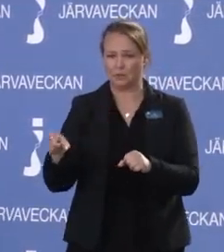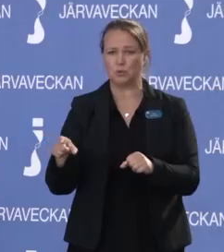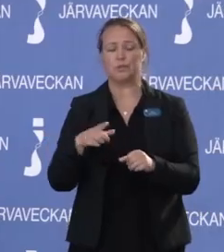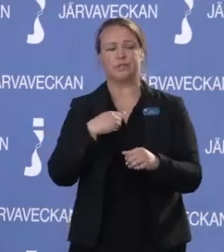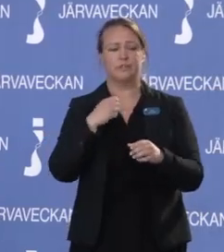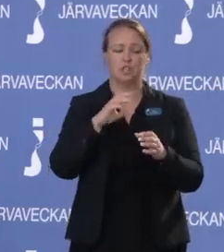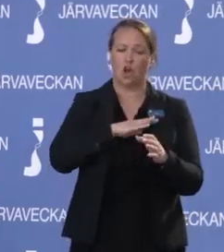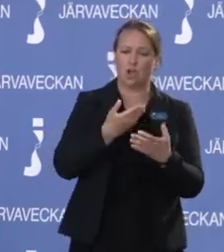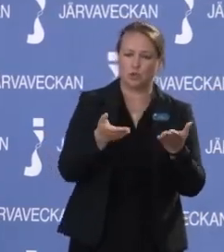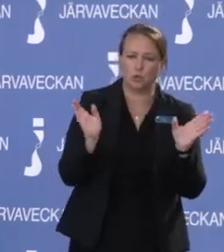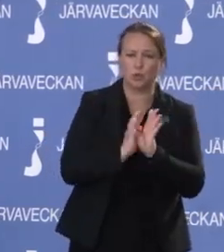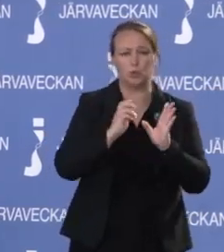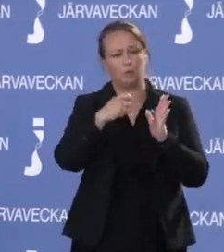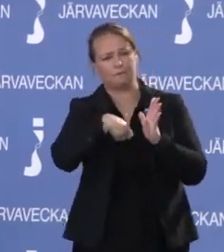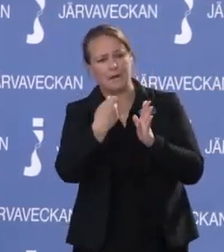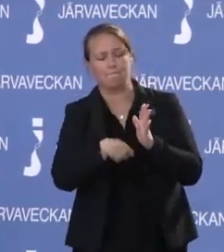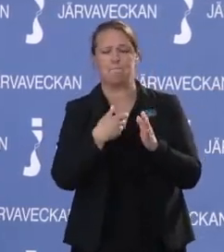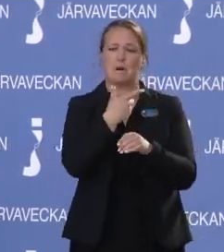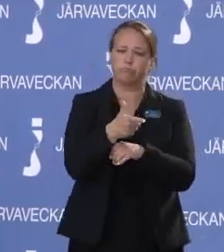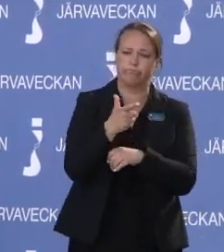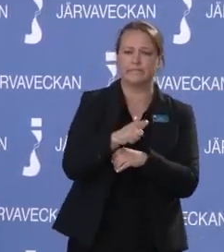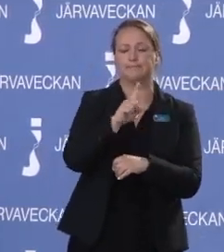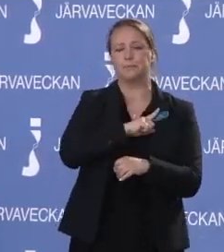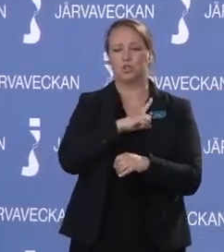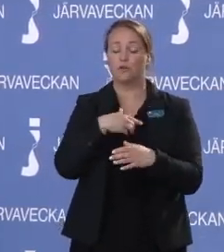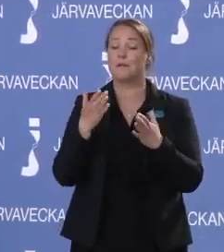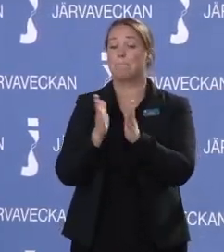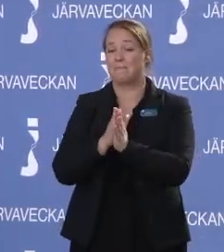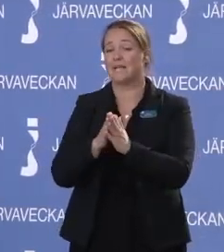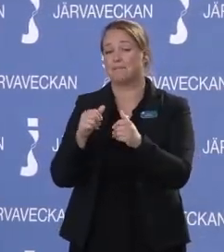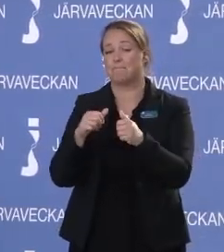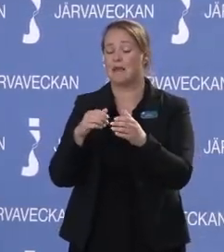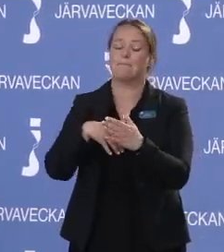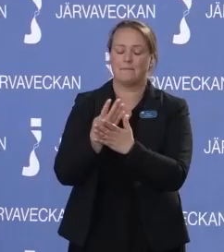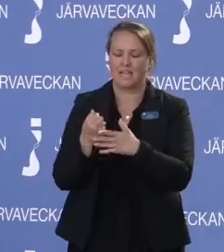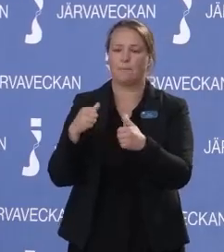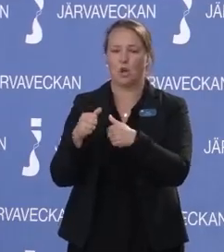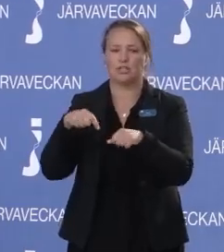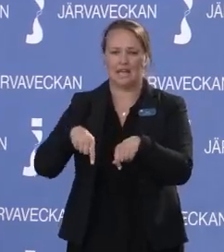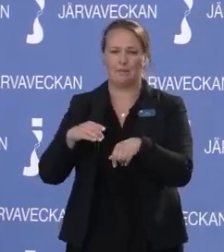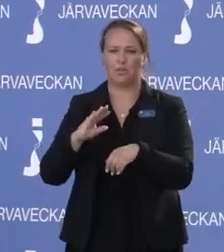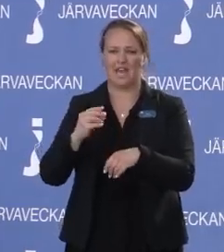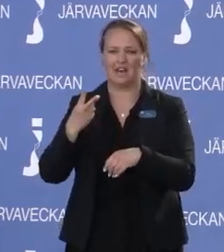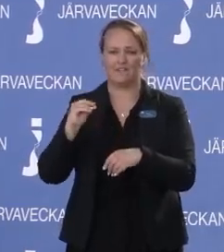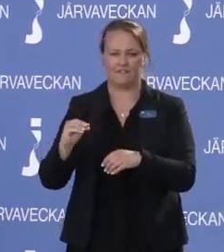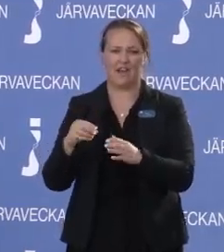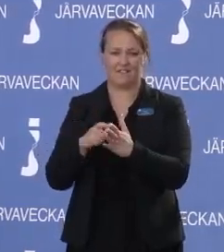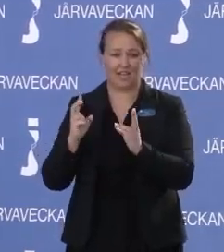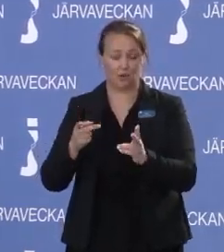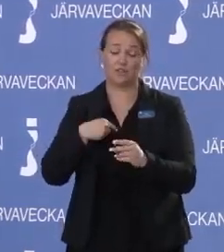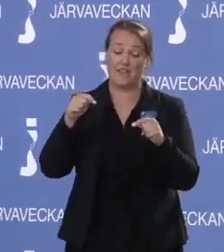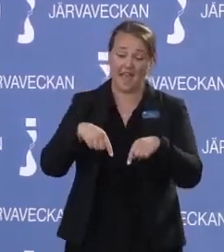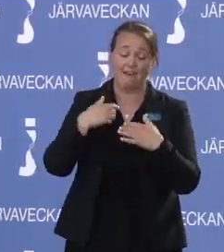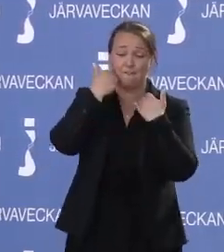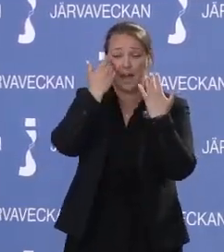filmat material. Vi är ju också mediepartners till Järvaveckan, så vi är här varje dag och intervjuar besökare